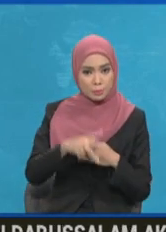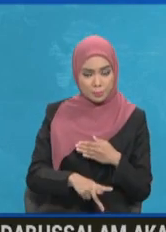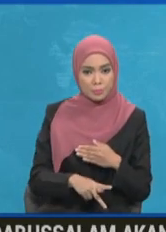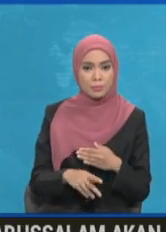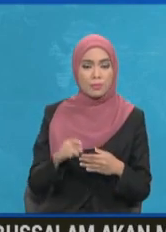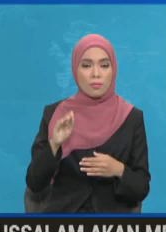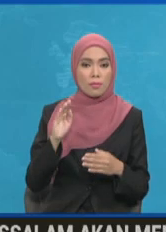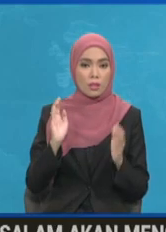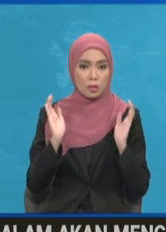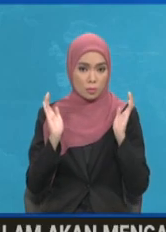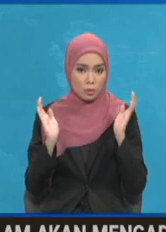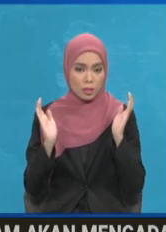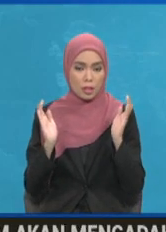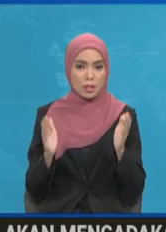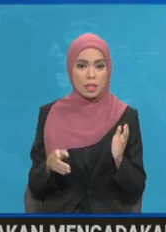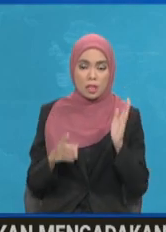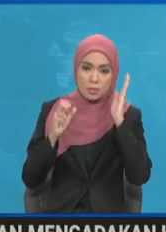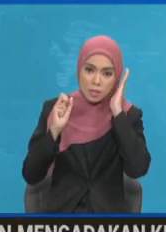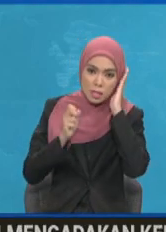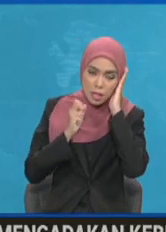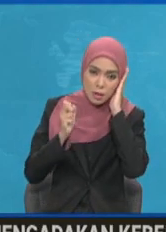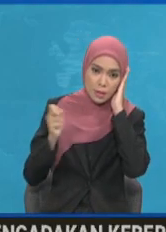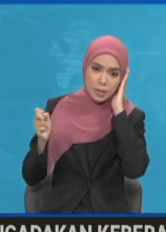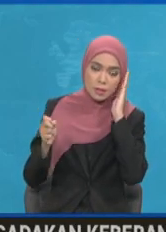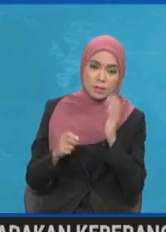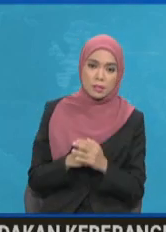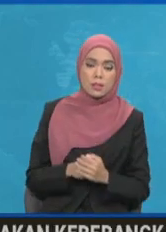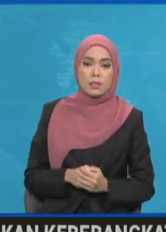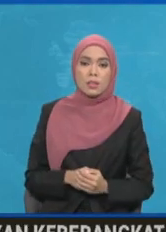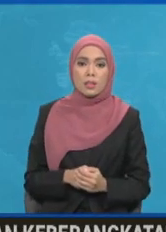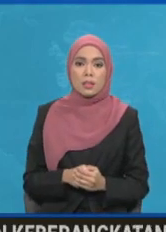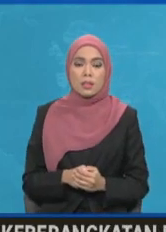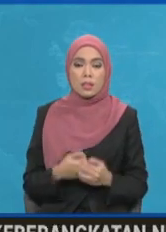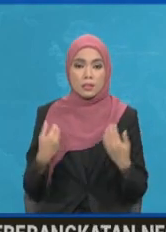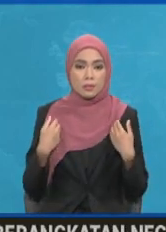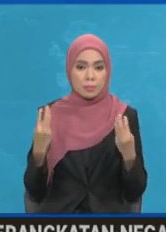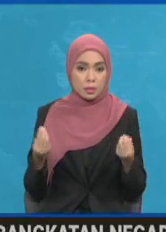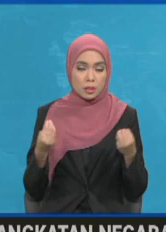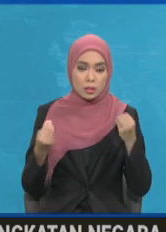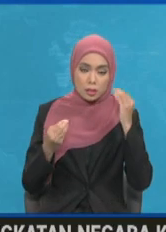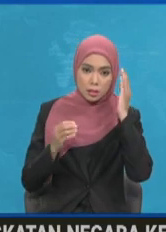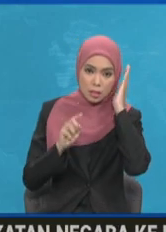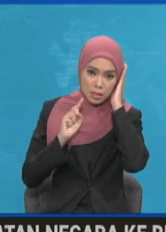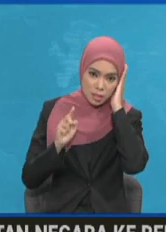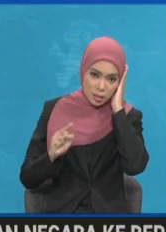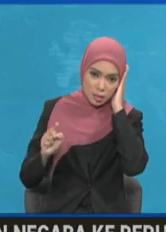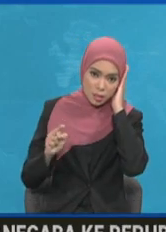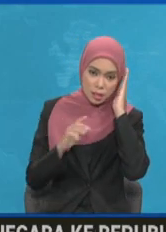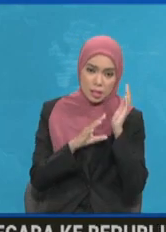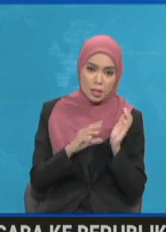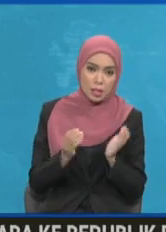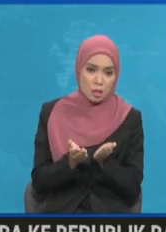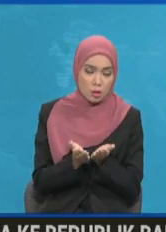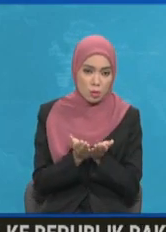disertai oleh lebah 50 beliau majelis diisikan dengan Majelis Dzikir Ratib al-atas dan doa